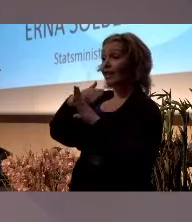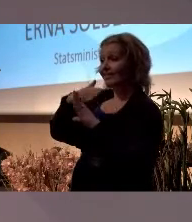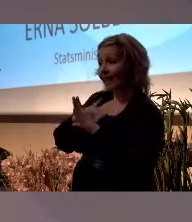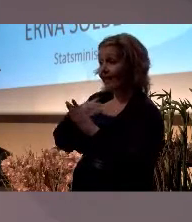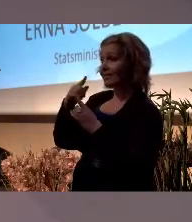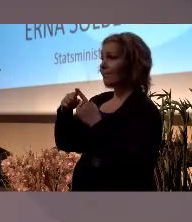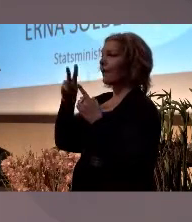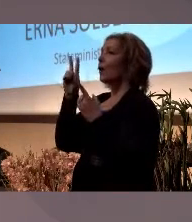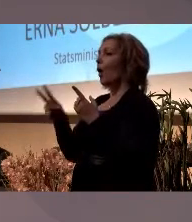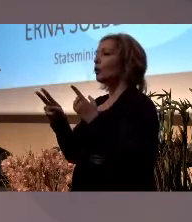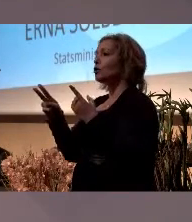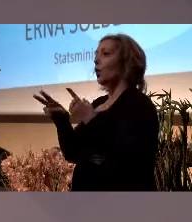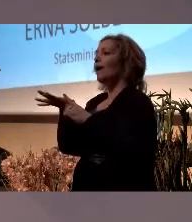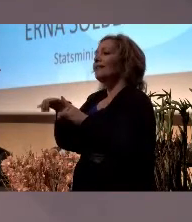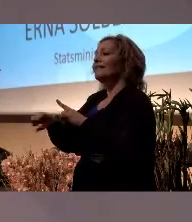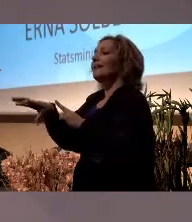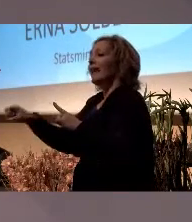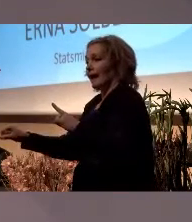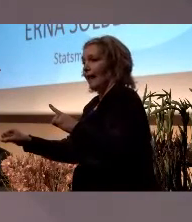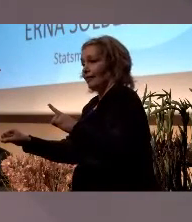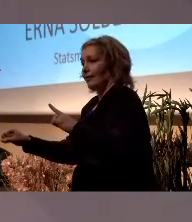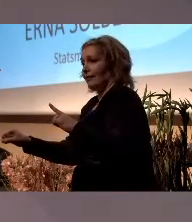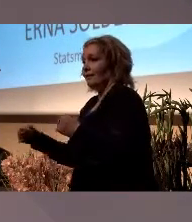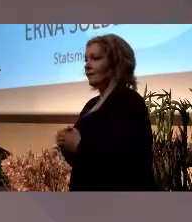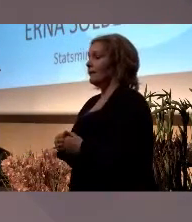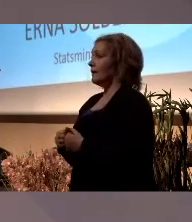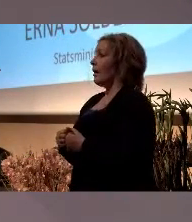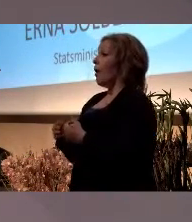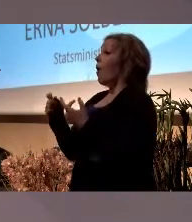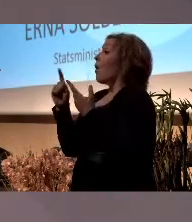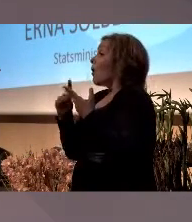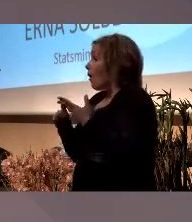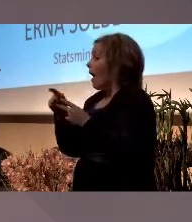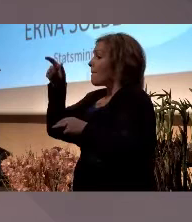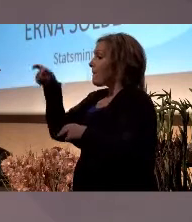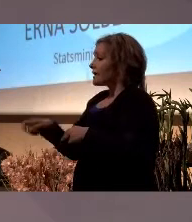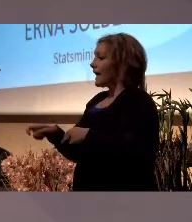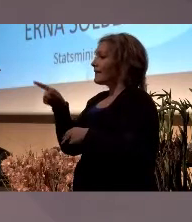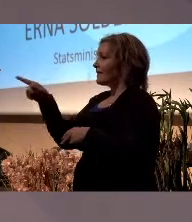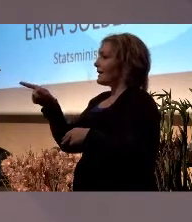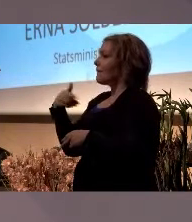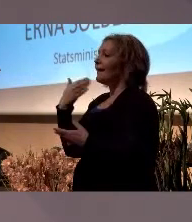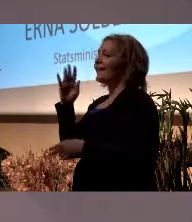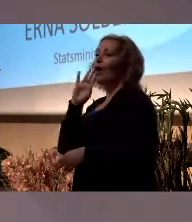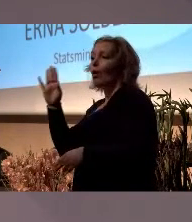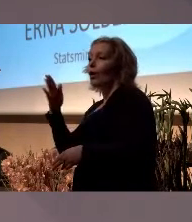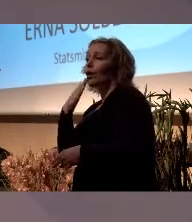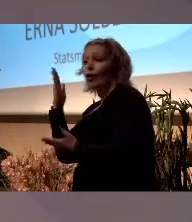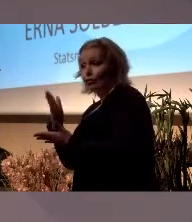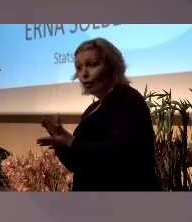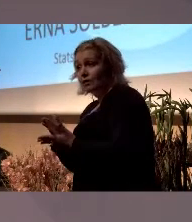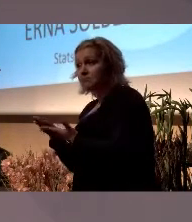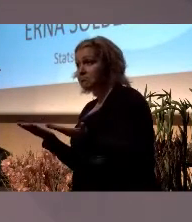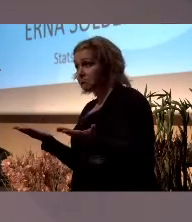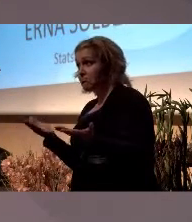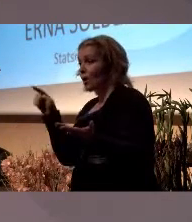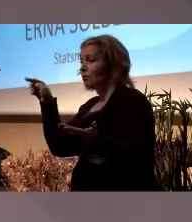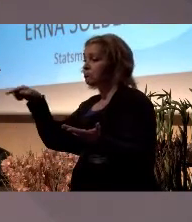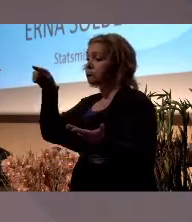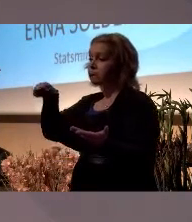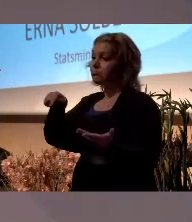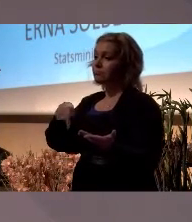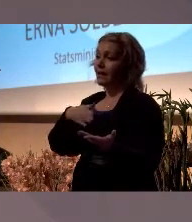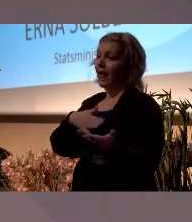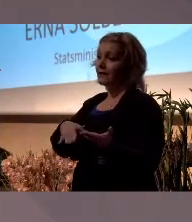kvalitet, men også i tilgjengelighet. Og pasientene blir ikke hørt godt nok rundt omkring